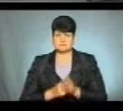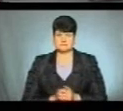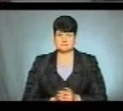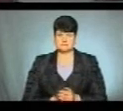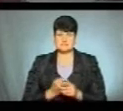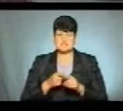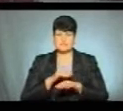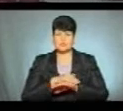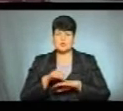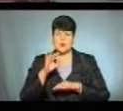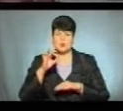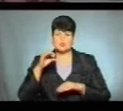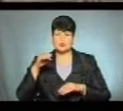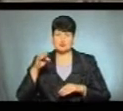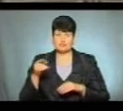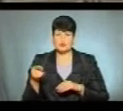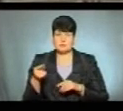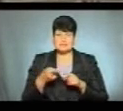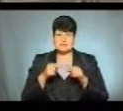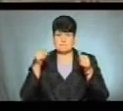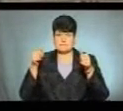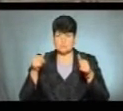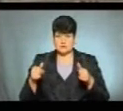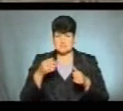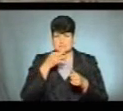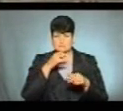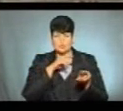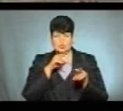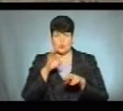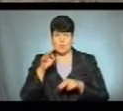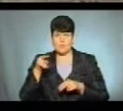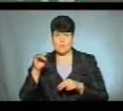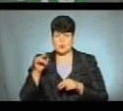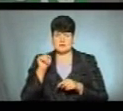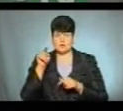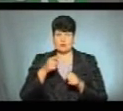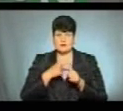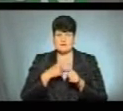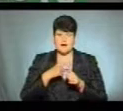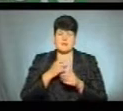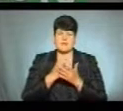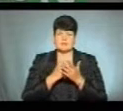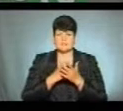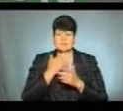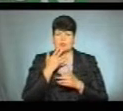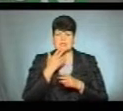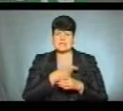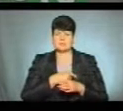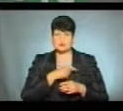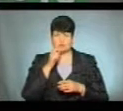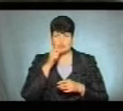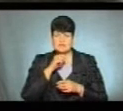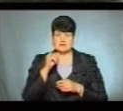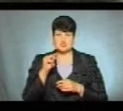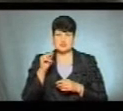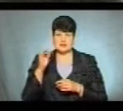Це вулиця Острозького в Тернополі. Про цей білборд нам повідомили спостерігачі «Опори». На ньому ім'я кандидата в народні депутати України Івана